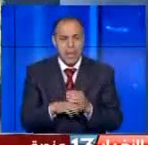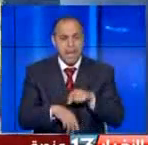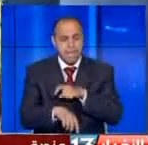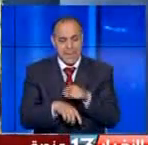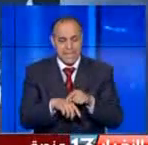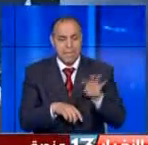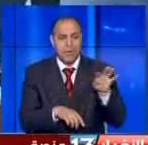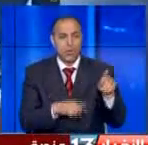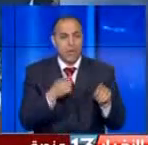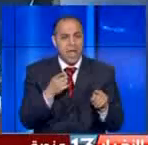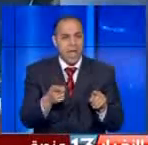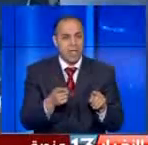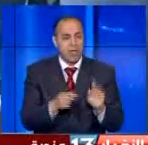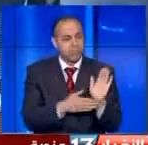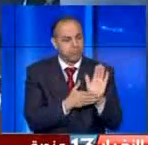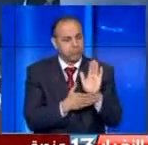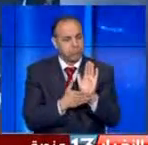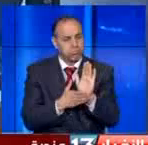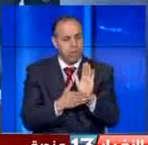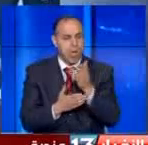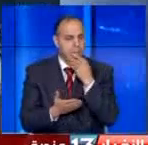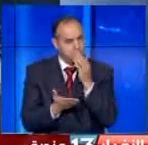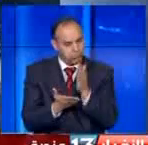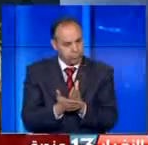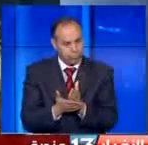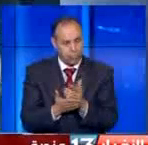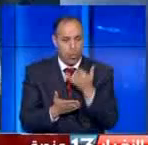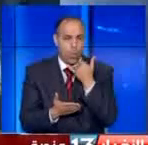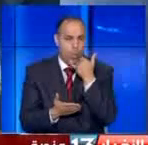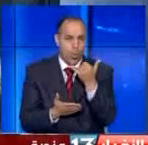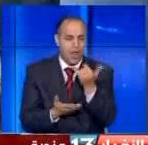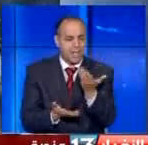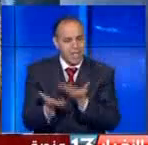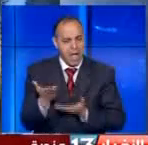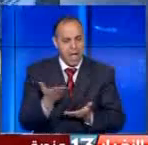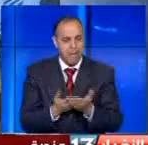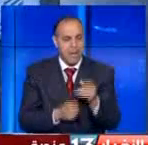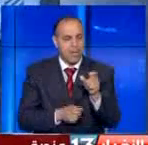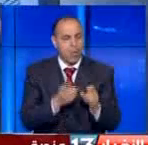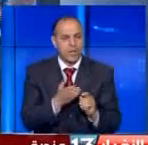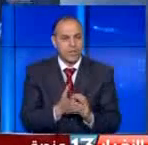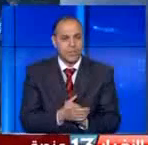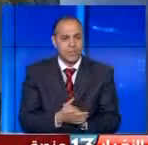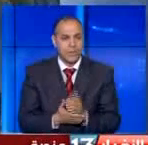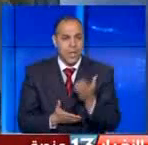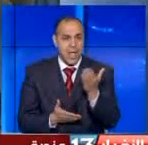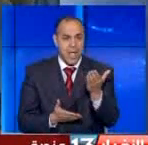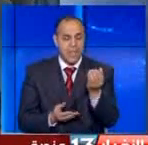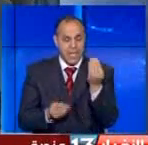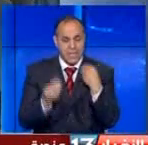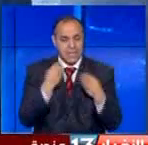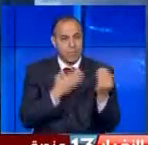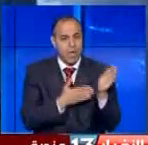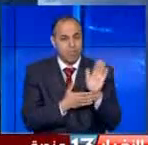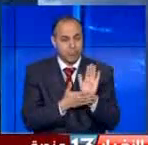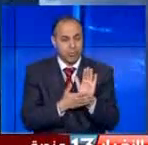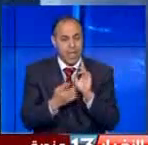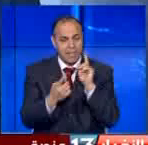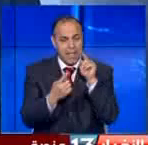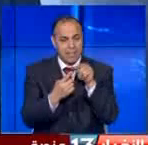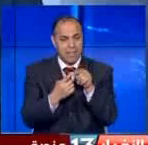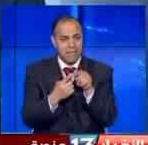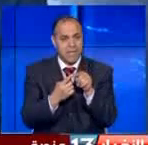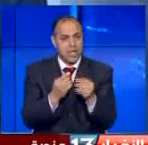بلدية منوبة نموذجا في الشفافية والوضوح في التعامل مع المواطن. هذه التجربة النموذجية تهدف